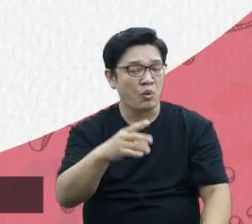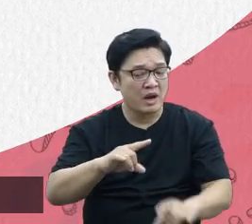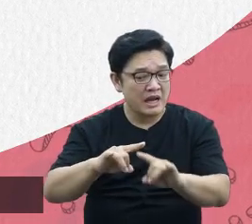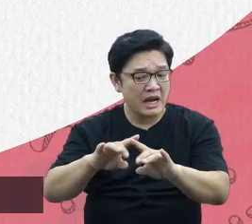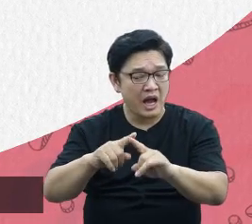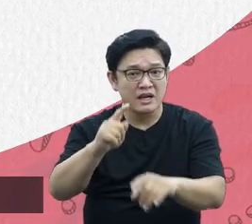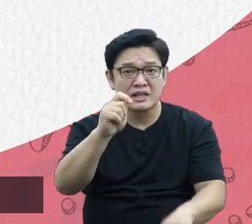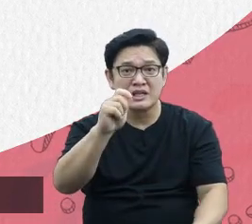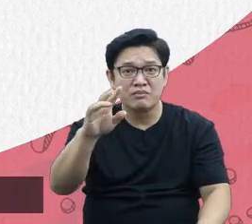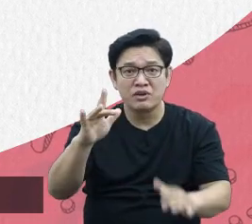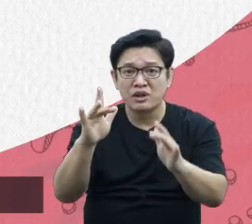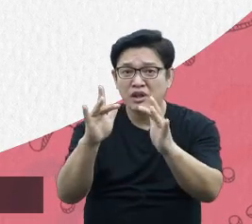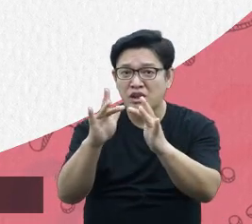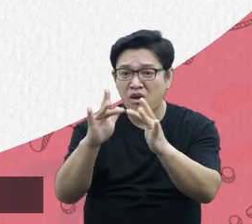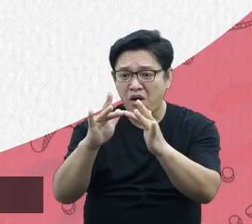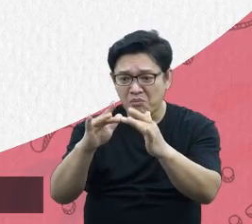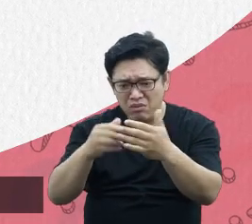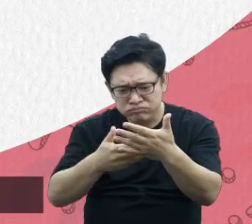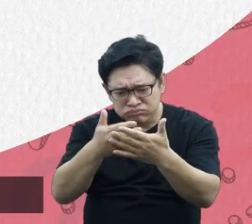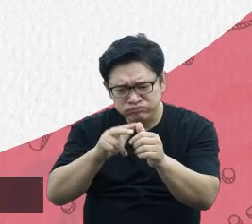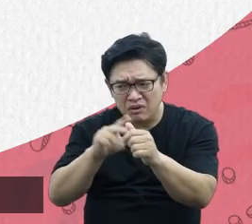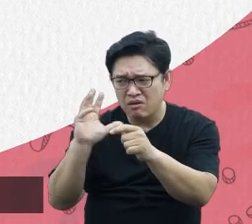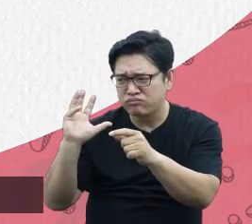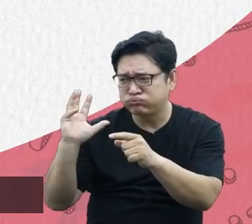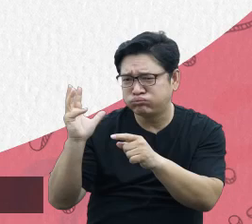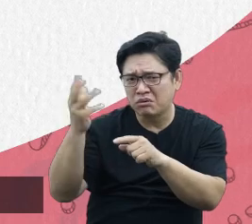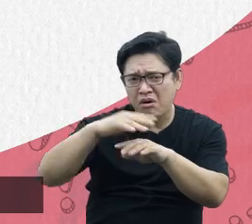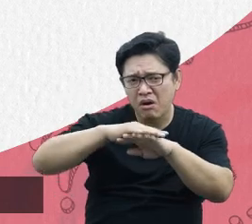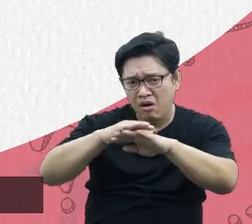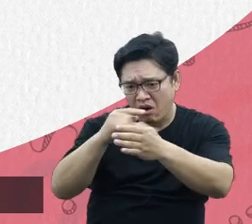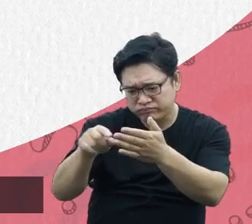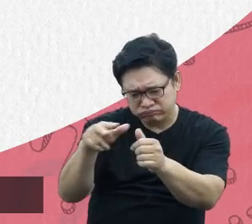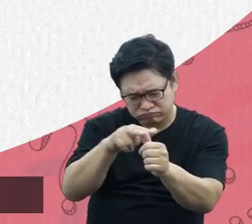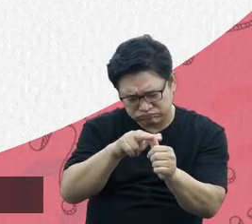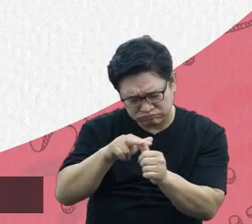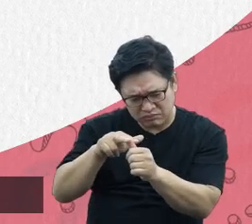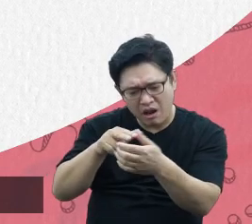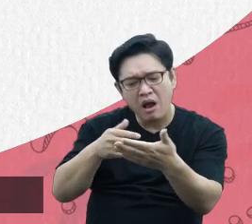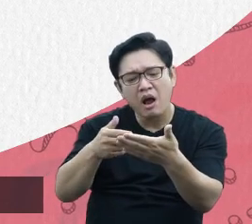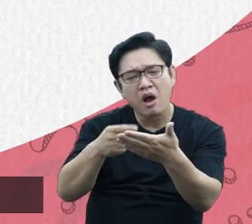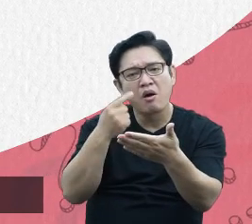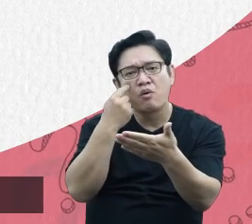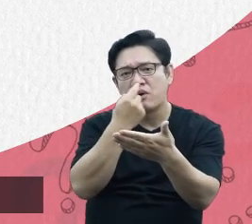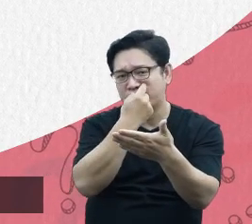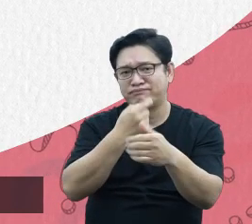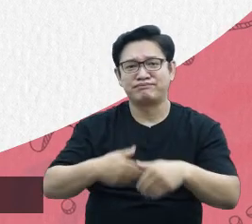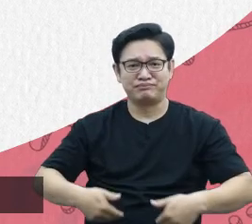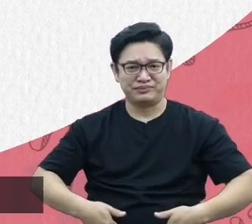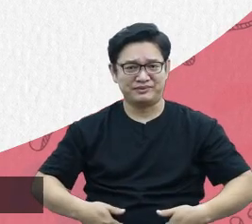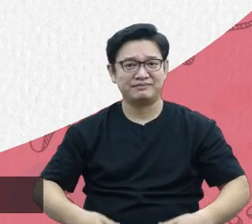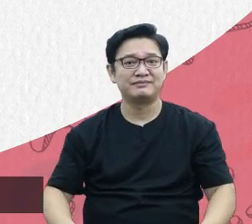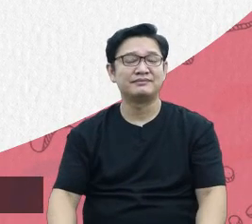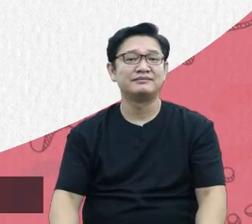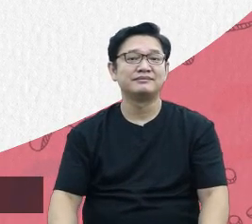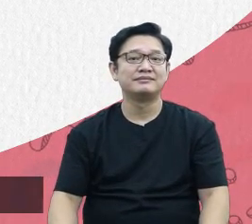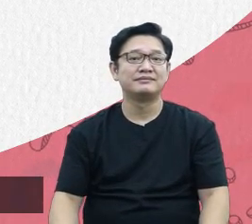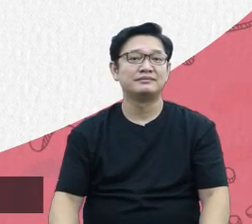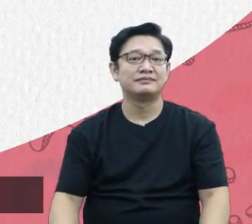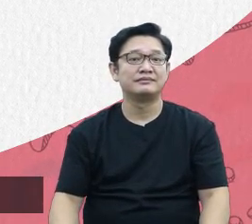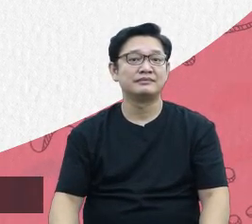그리고 라디오, TV, 인터넷을 통해 기상예보 및 태풍 상황을 살펴봅니다.